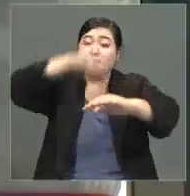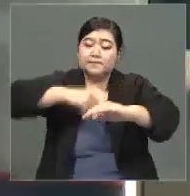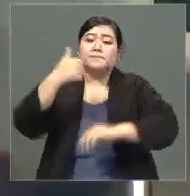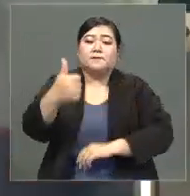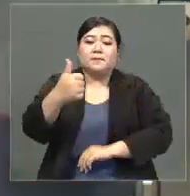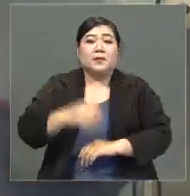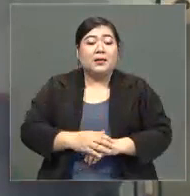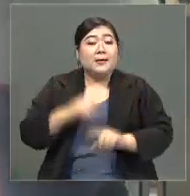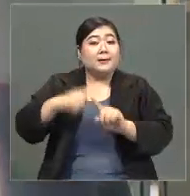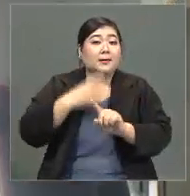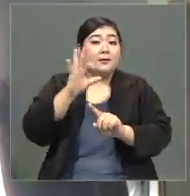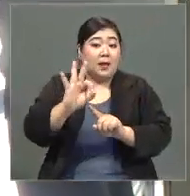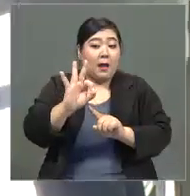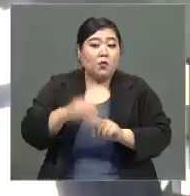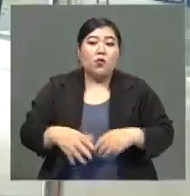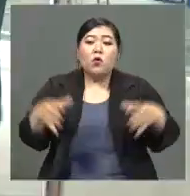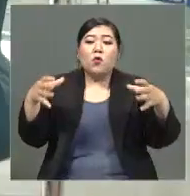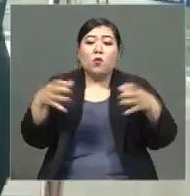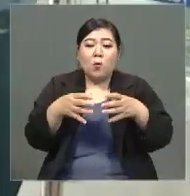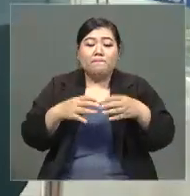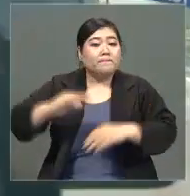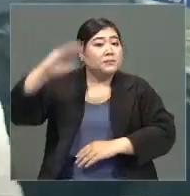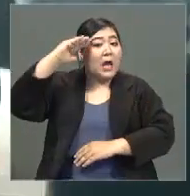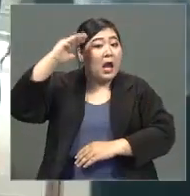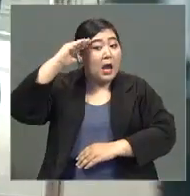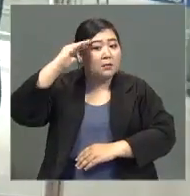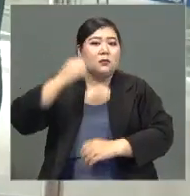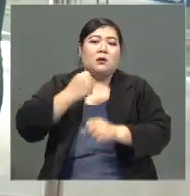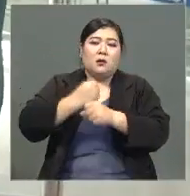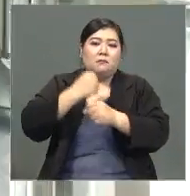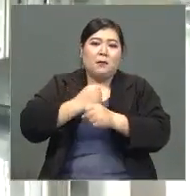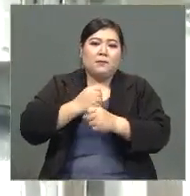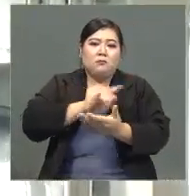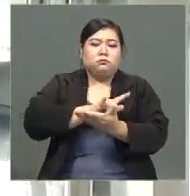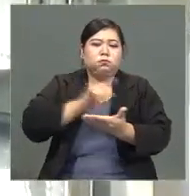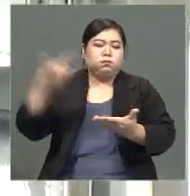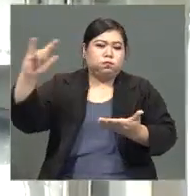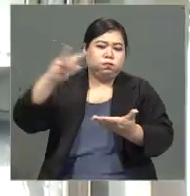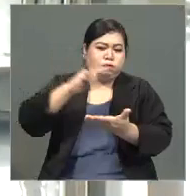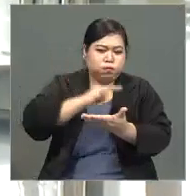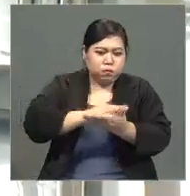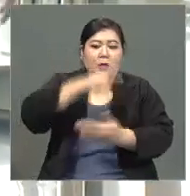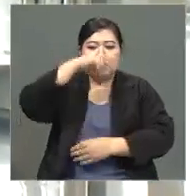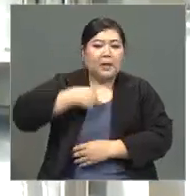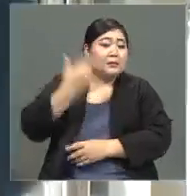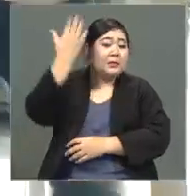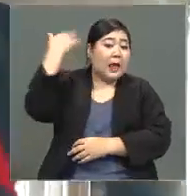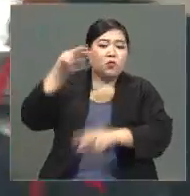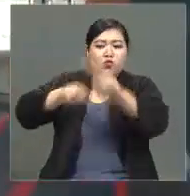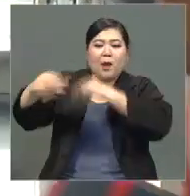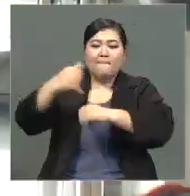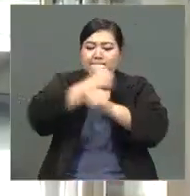จะมีกองร้อยทหารช่างจากเซาท์ซูดานผลัดที่1เดินทางกลับประเทศไทยหลังจากไปปฏิบัติภารกิจรักษาสันติภา